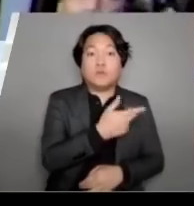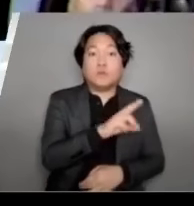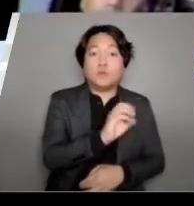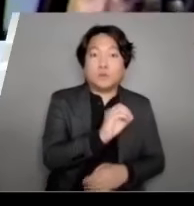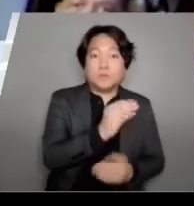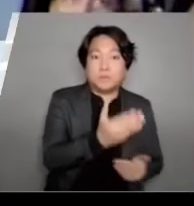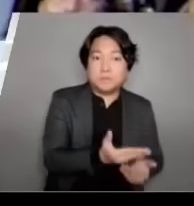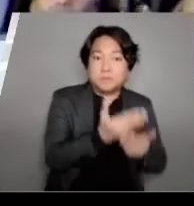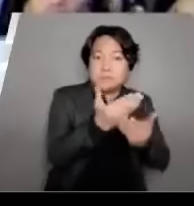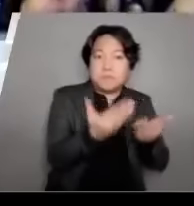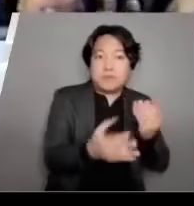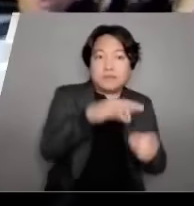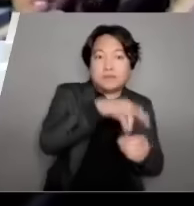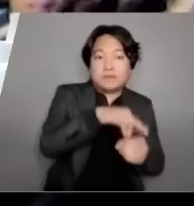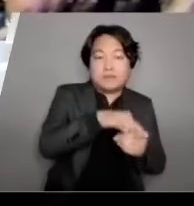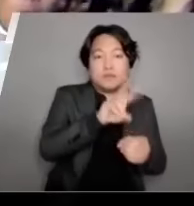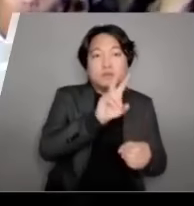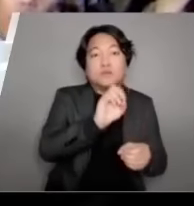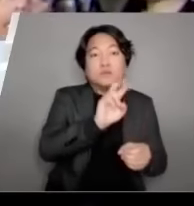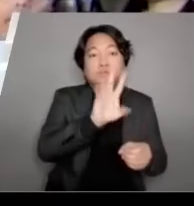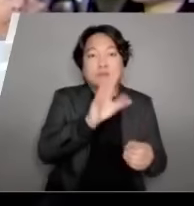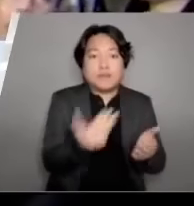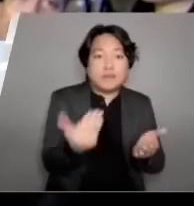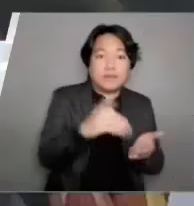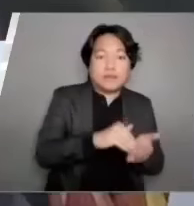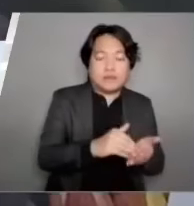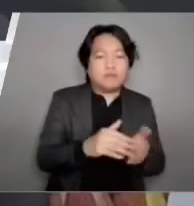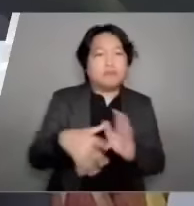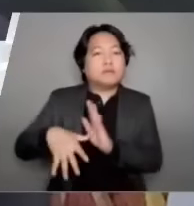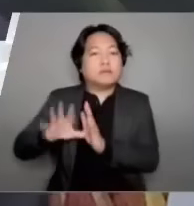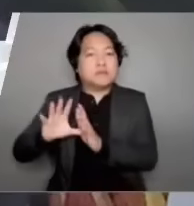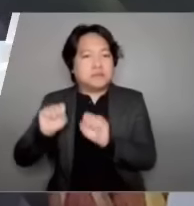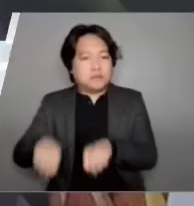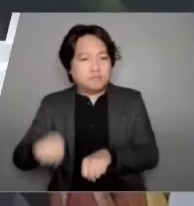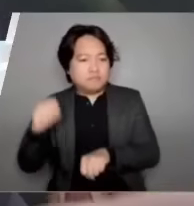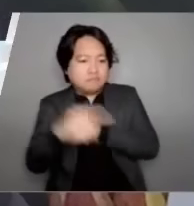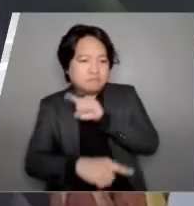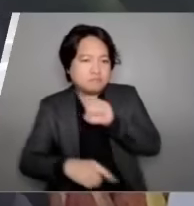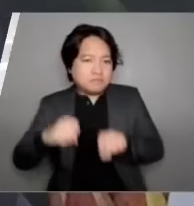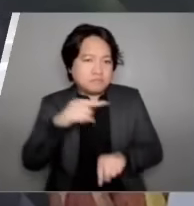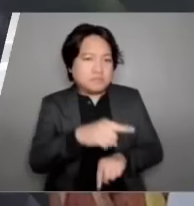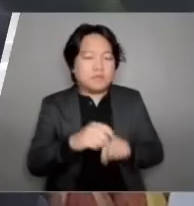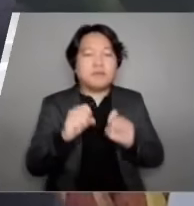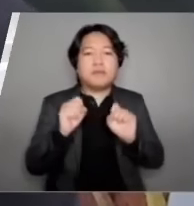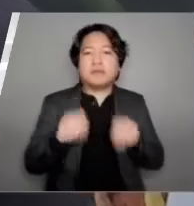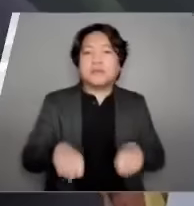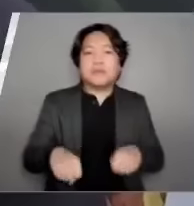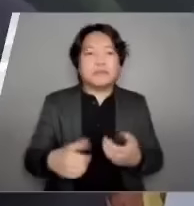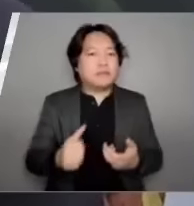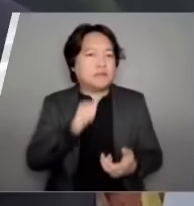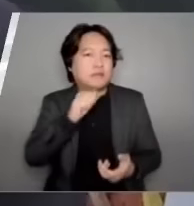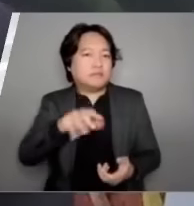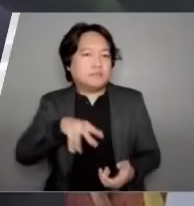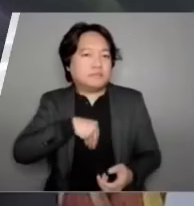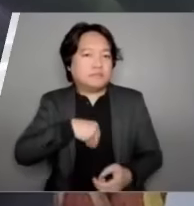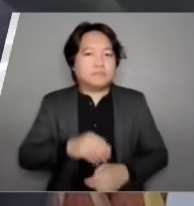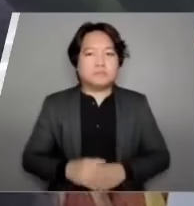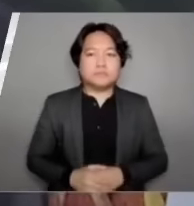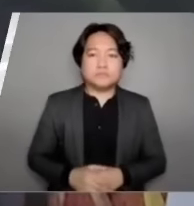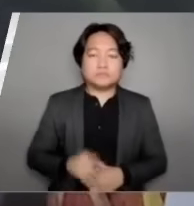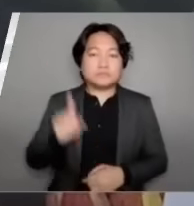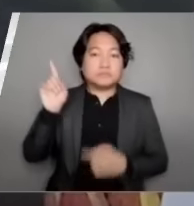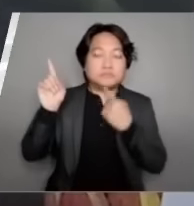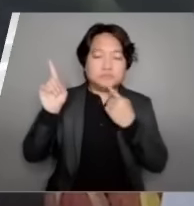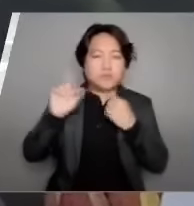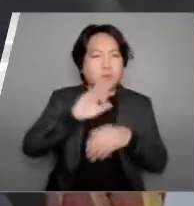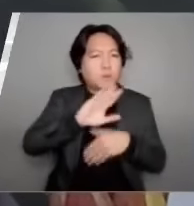itong questionin sa COMELEC ng mga tutol sa kandidatura niya. At gagawin po yan ang promise po ng Commission and Bank, lahat ng maisasampang kaso